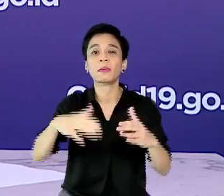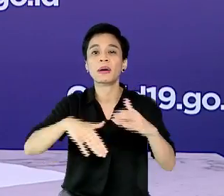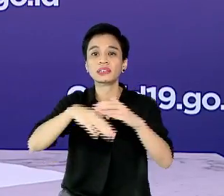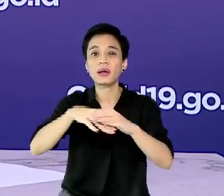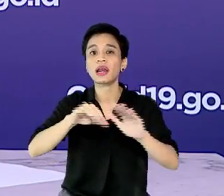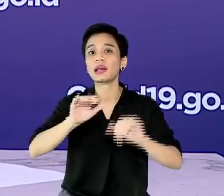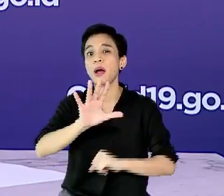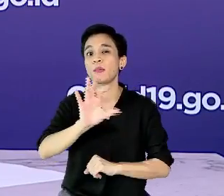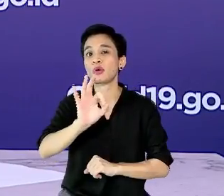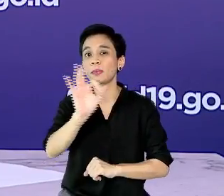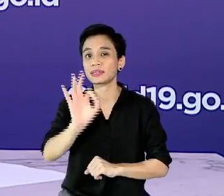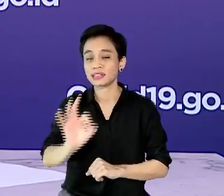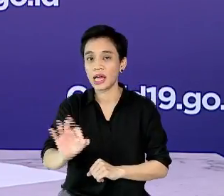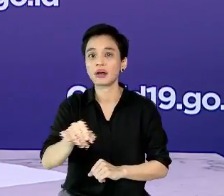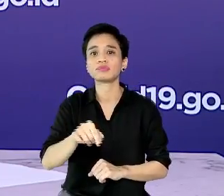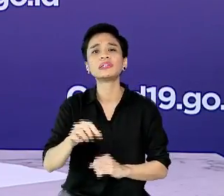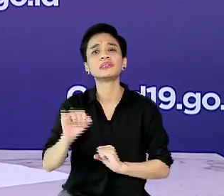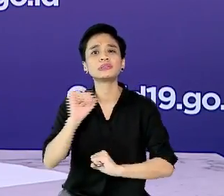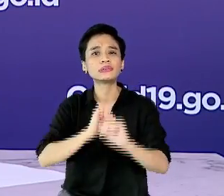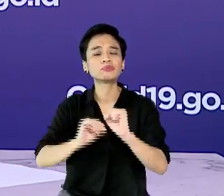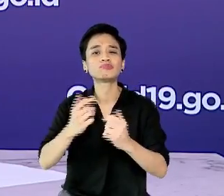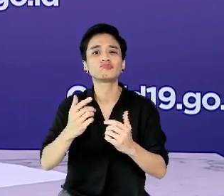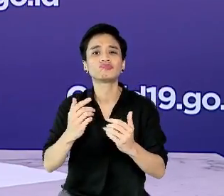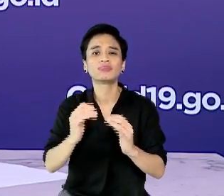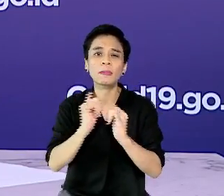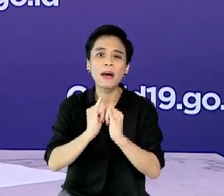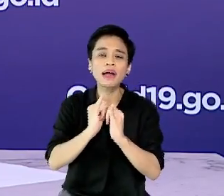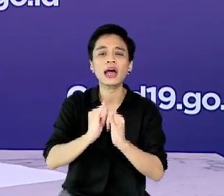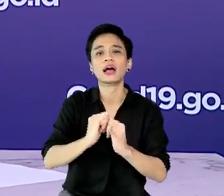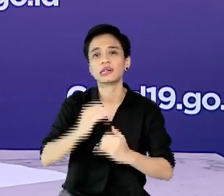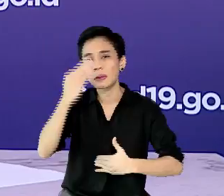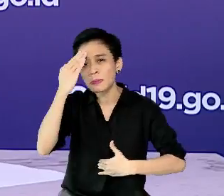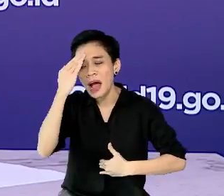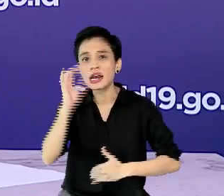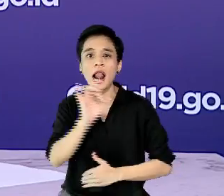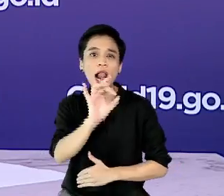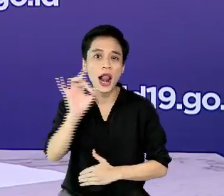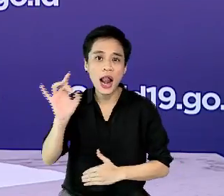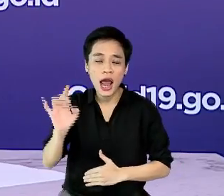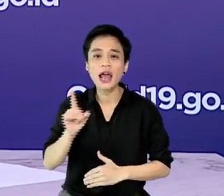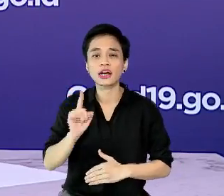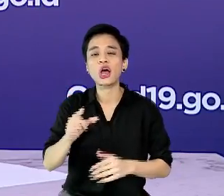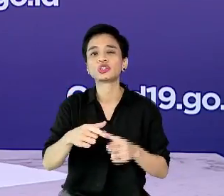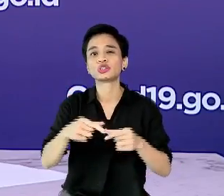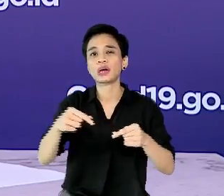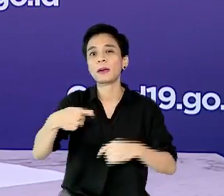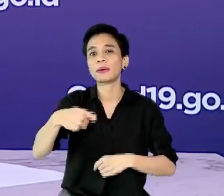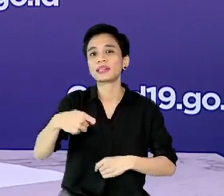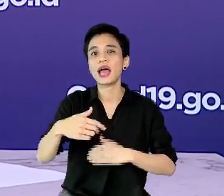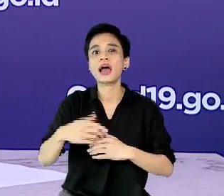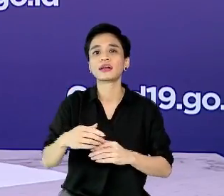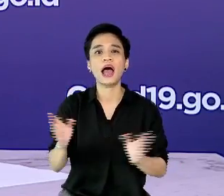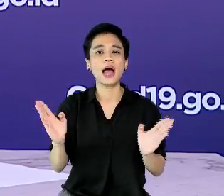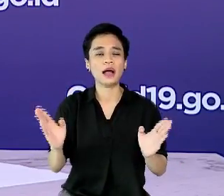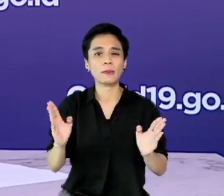Pemerintah juga mengatur kegiatan keagamaan melalui Surat Edaran Menteri Agama Nomor 13 Tahun